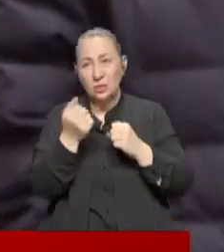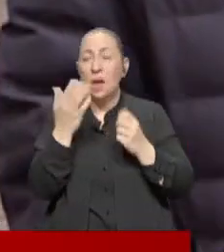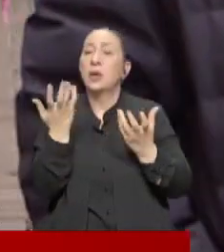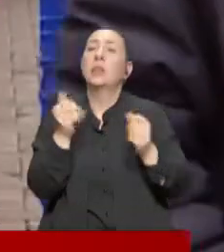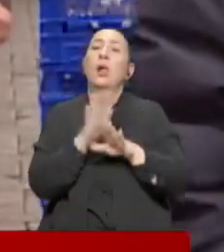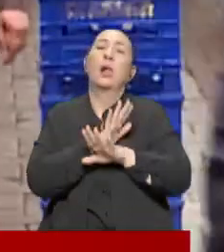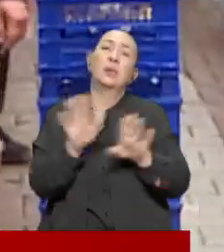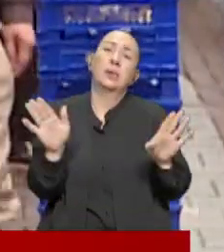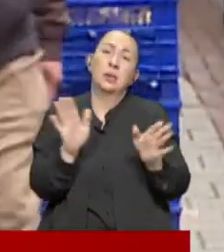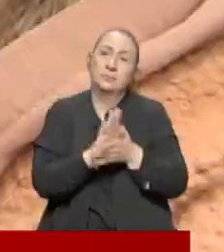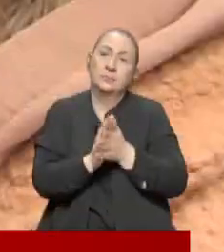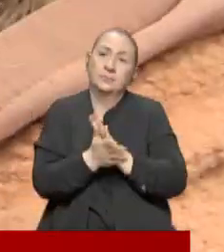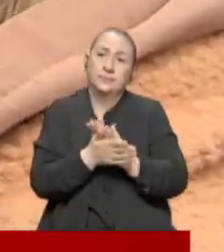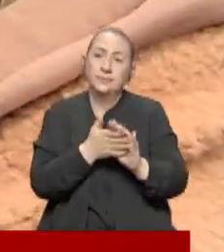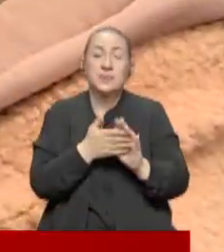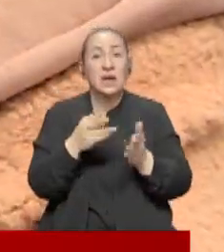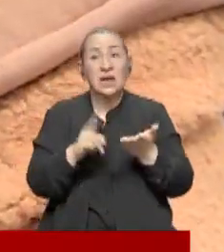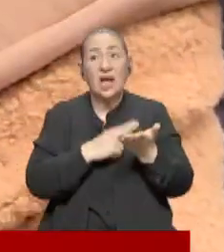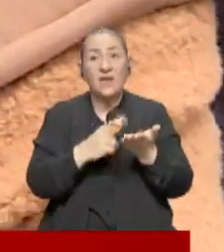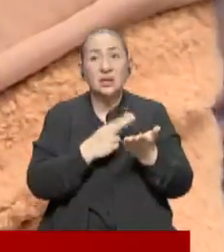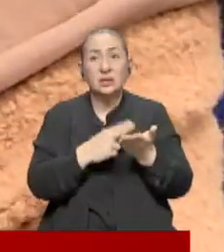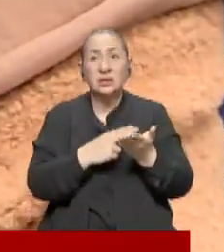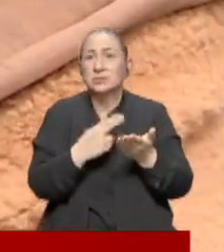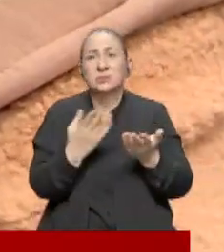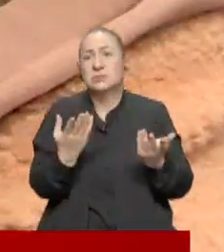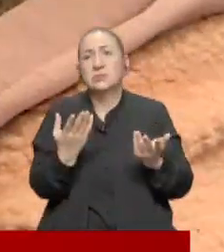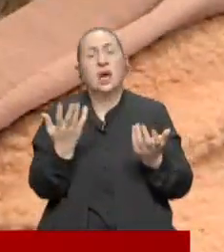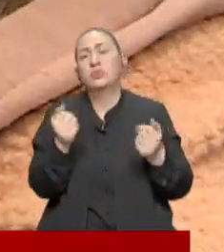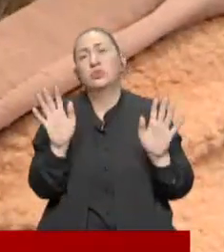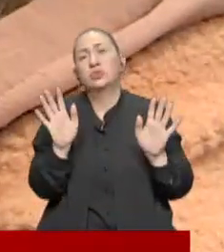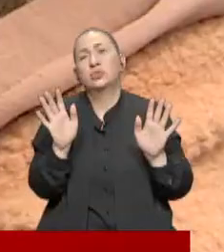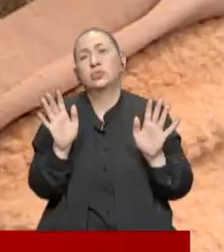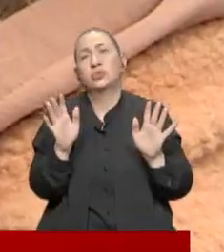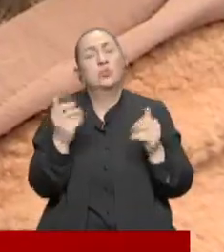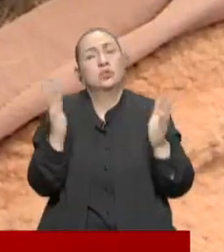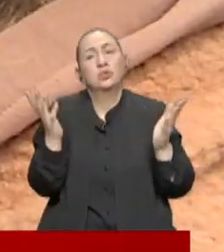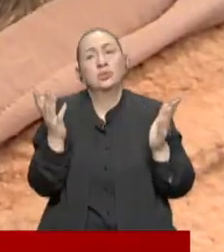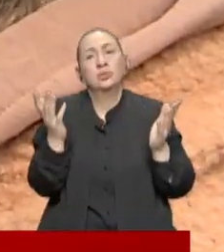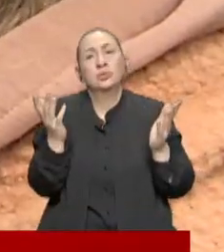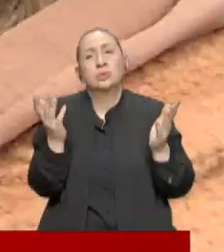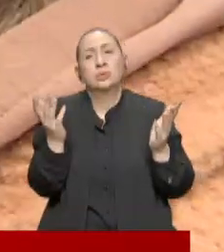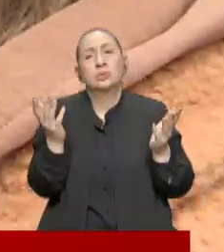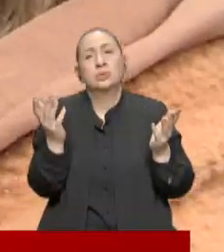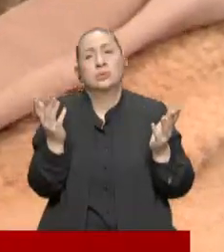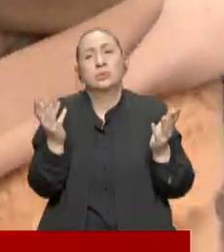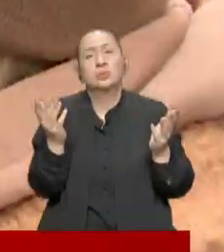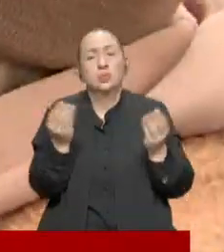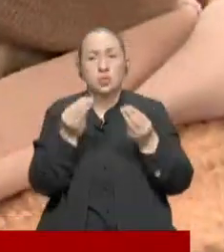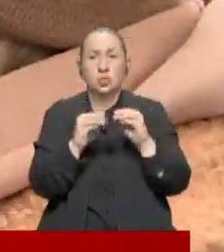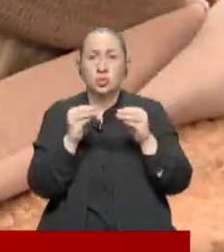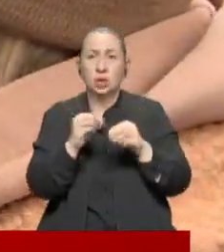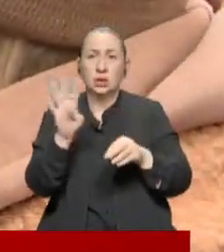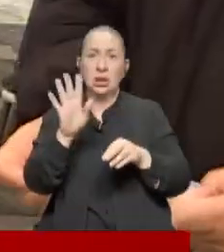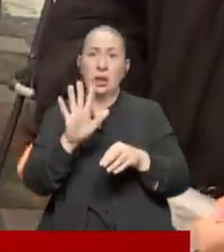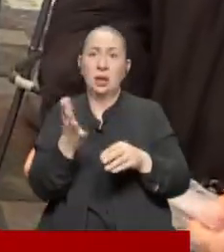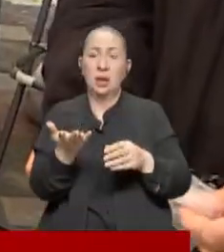Artık alamıyoruz onu kesinlikle. Sonra kahvaltı malzemesi. Şeyleri almıyoruz. Almıyoruz. Zaten yumurta olmuş 40